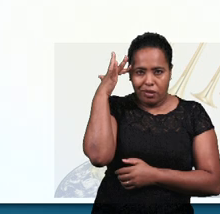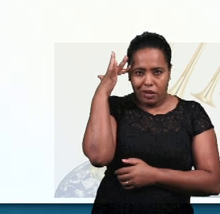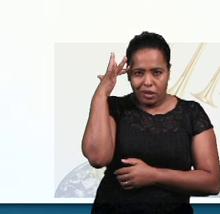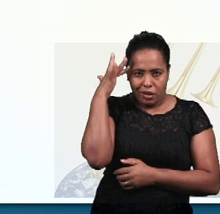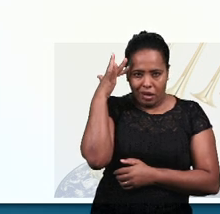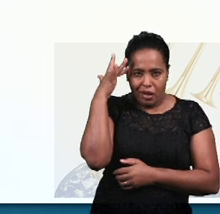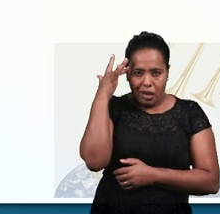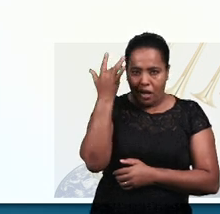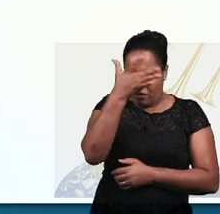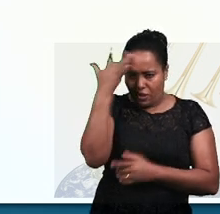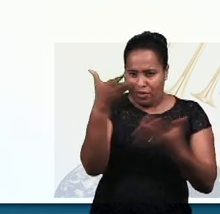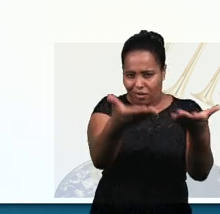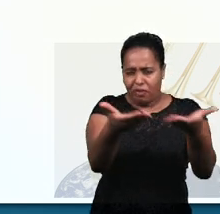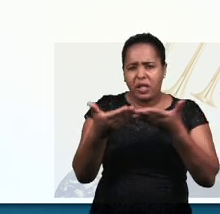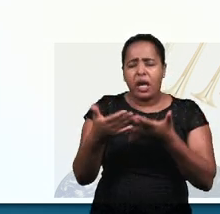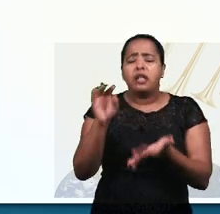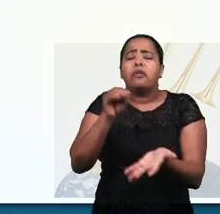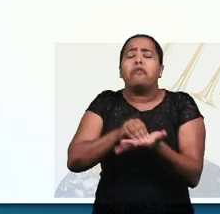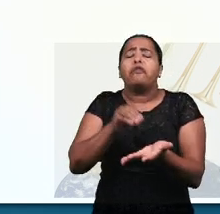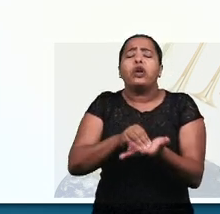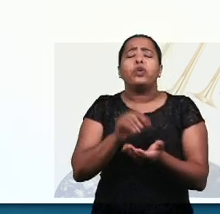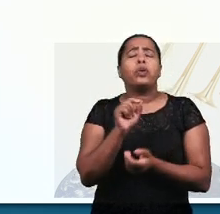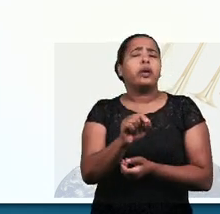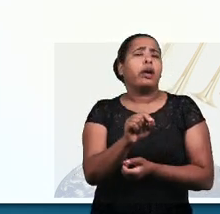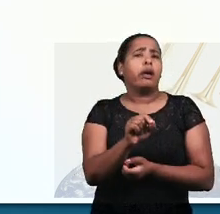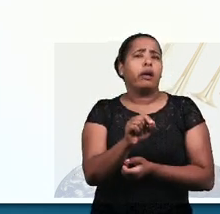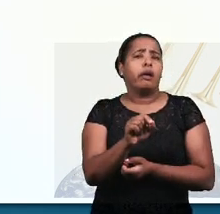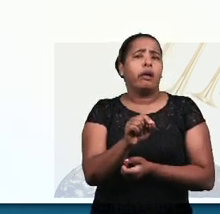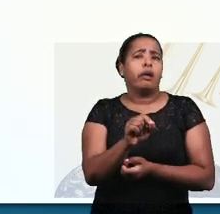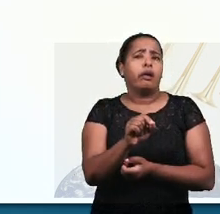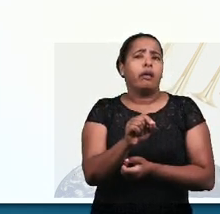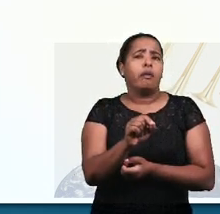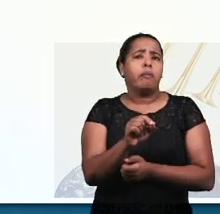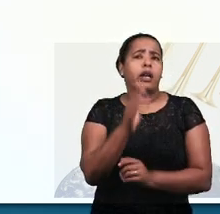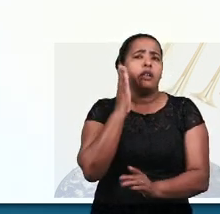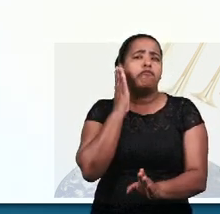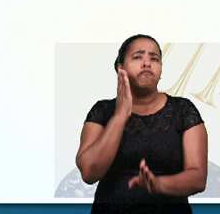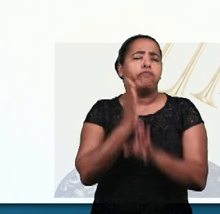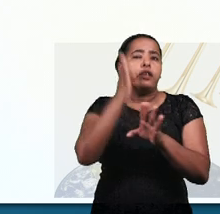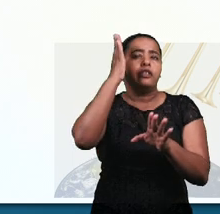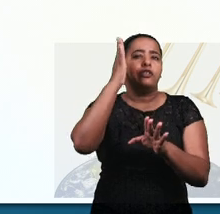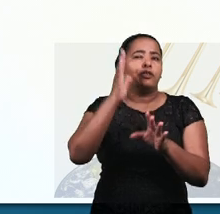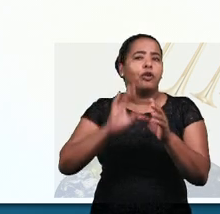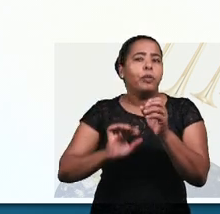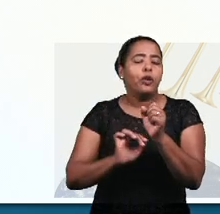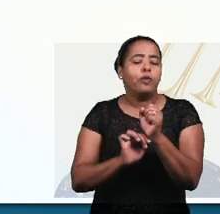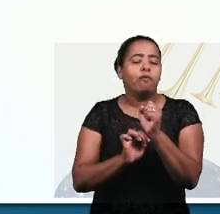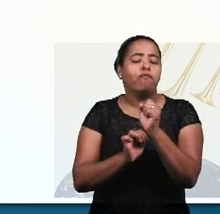dans les invités? Il manquait quelque chose dans les invités